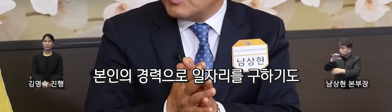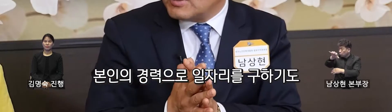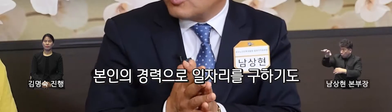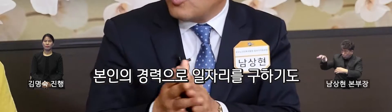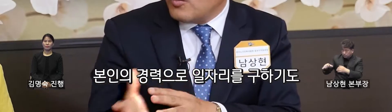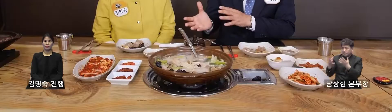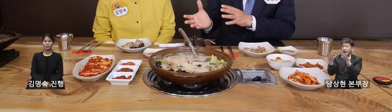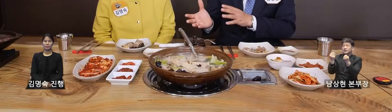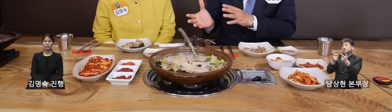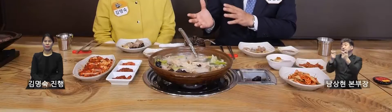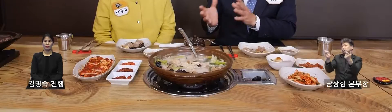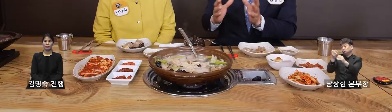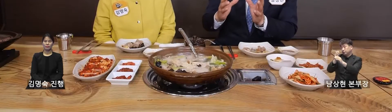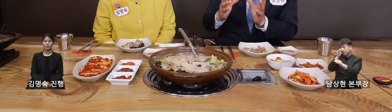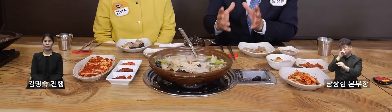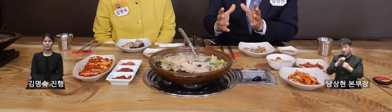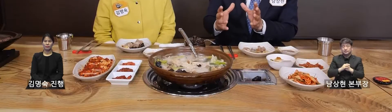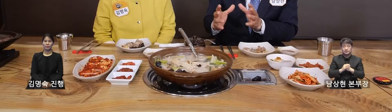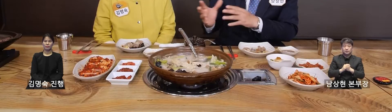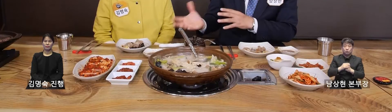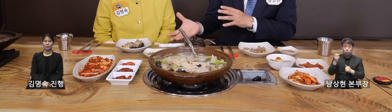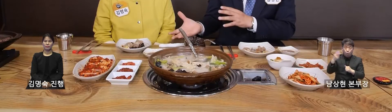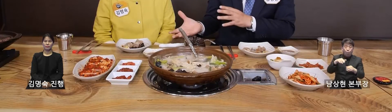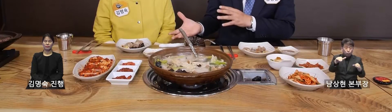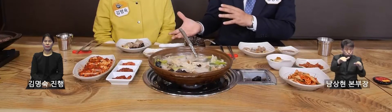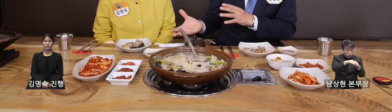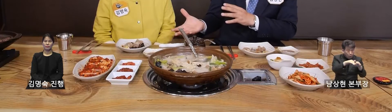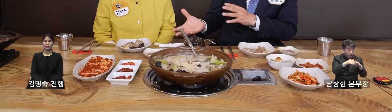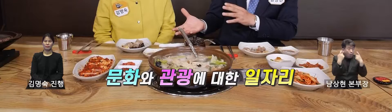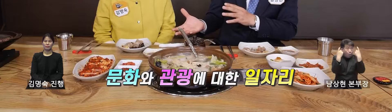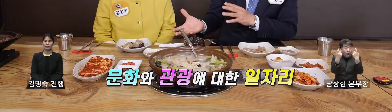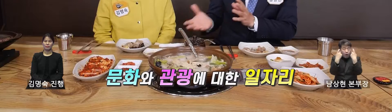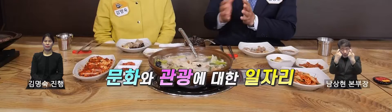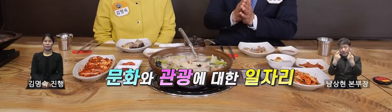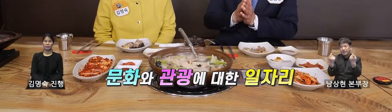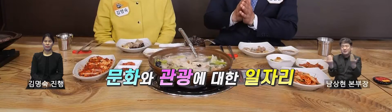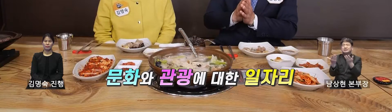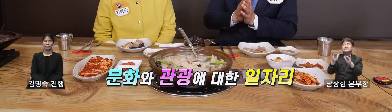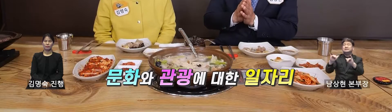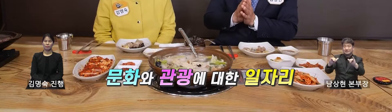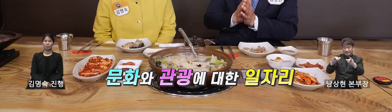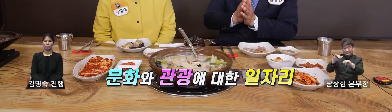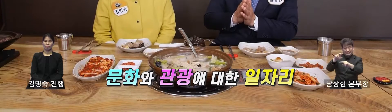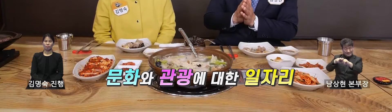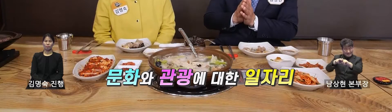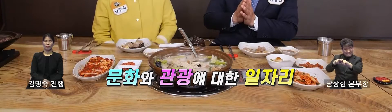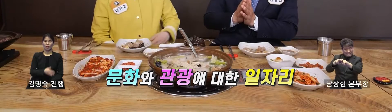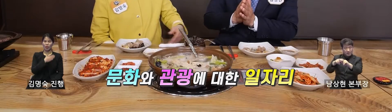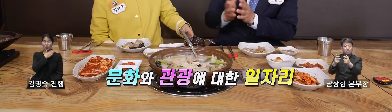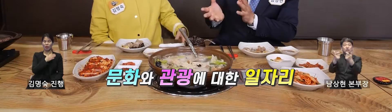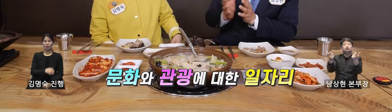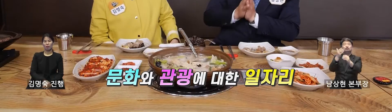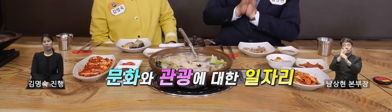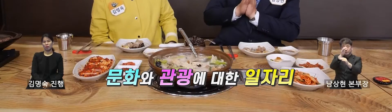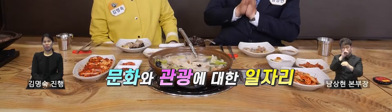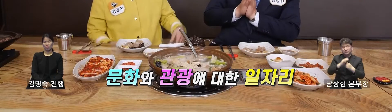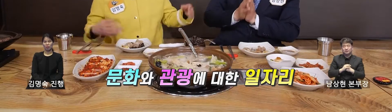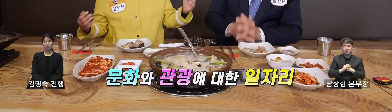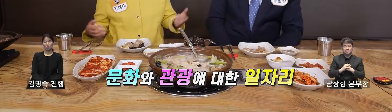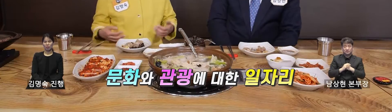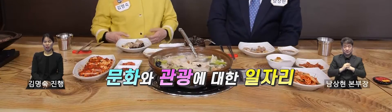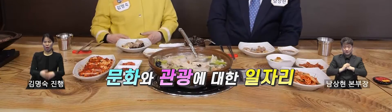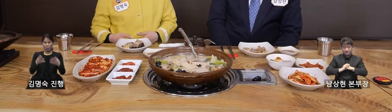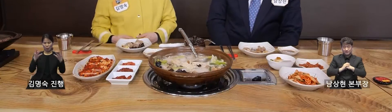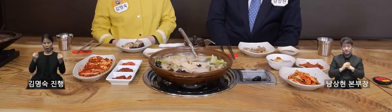늘어나고 있습니다. 또 이제 문화와 관광에 대한 일자리들이 많이 늘어나고 있어요. 그 대전도 늘려야 돼요.